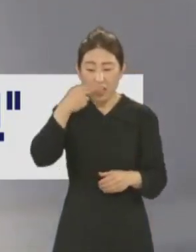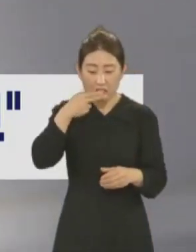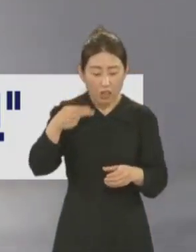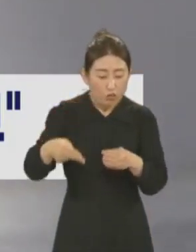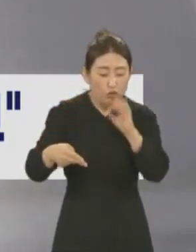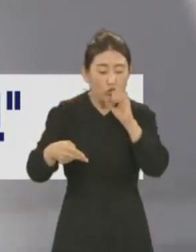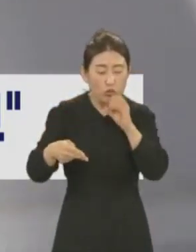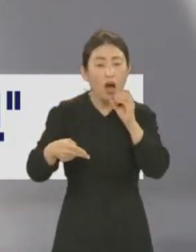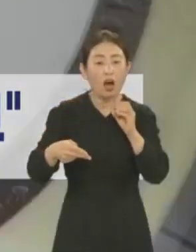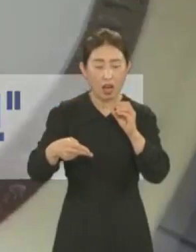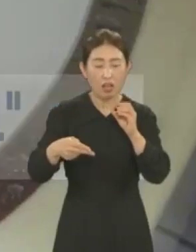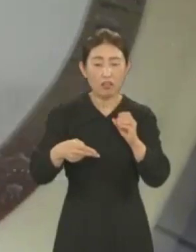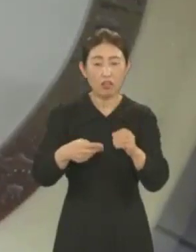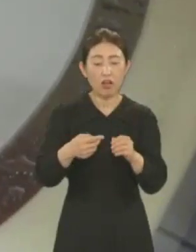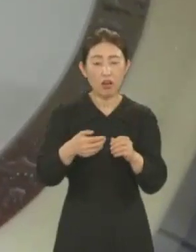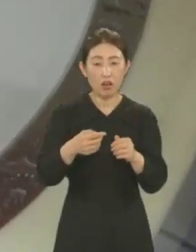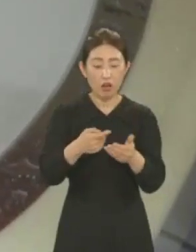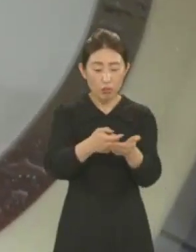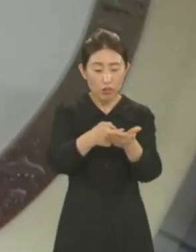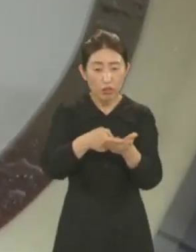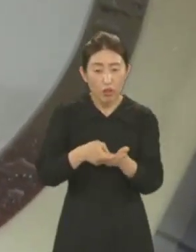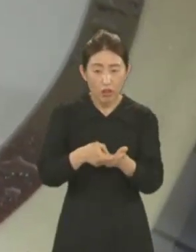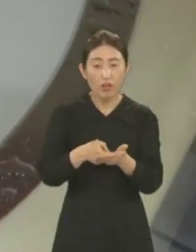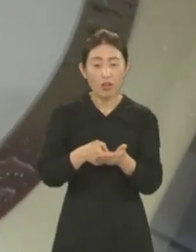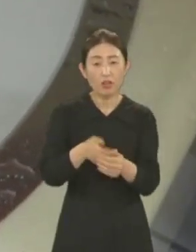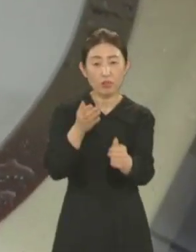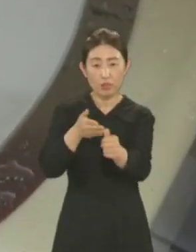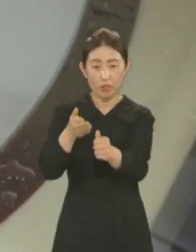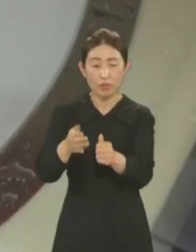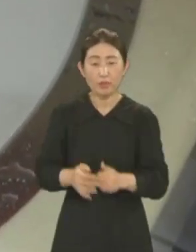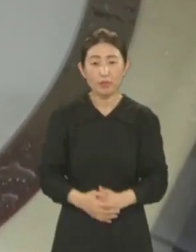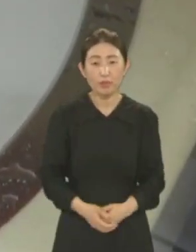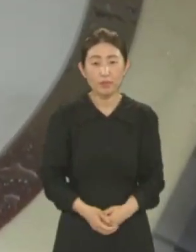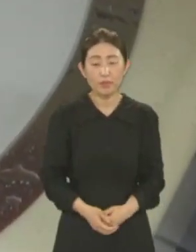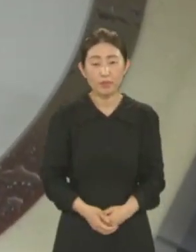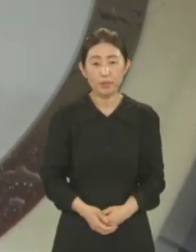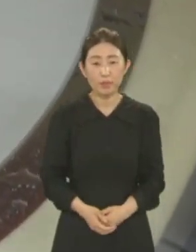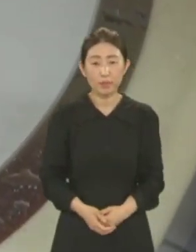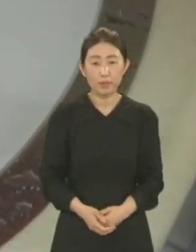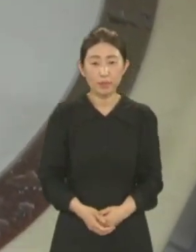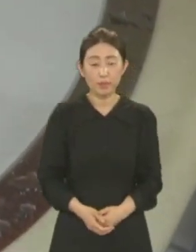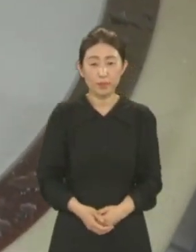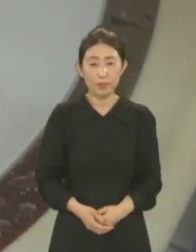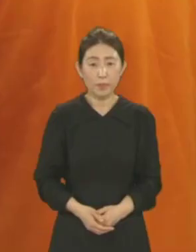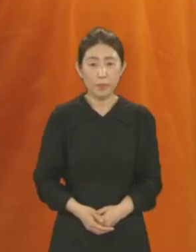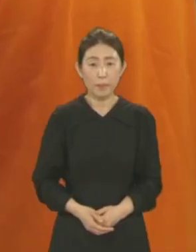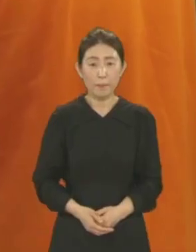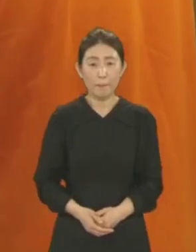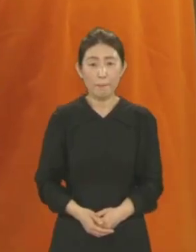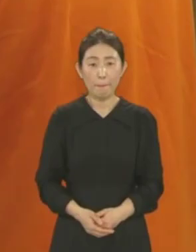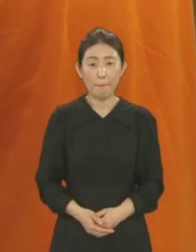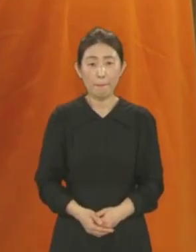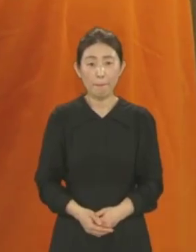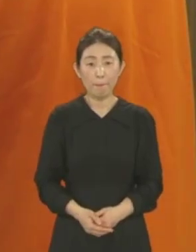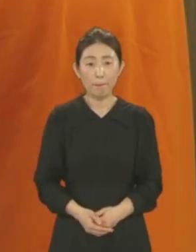사용하게 등 도민들에 대해 생활 속 물절약 운동에 적극 나서 줄 것을 당부했습니다